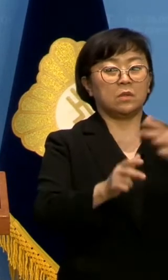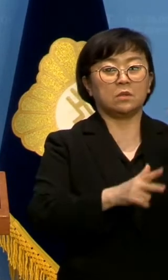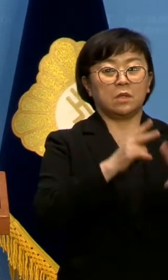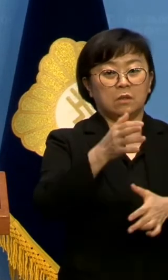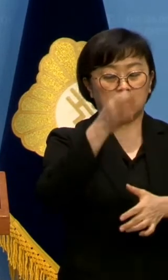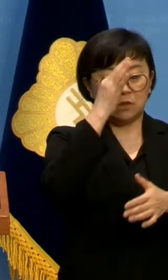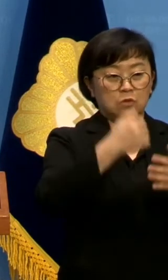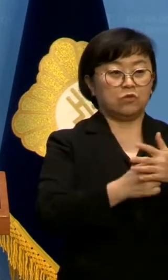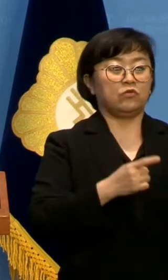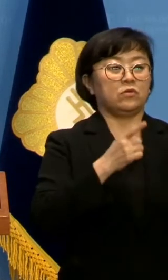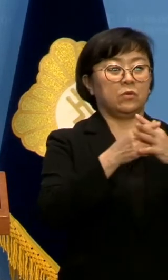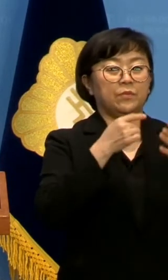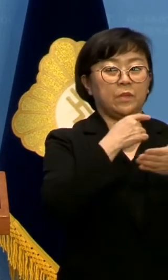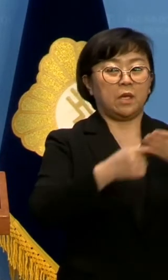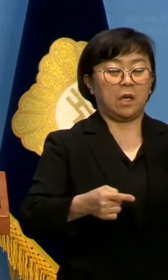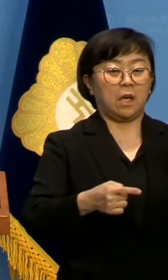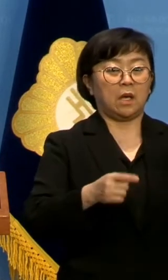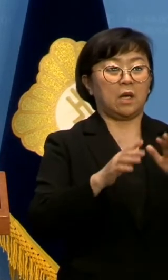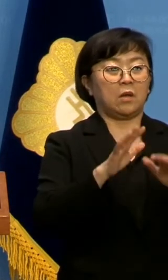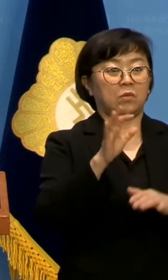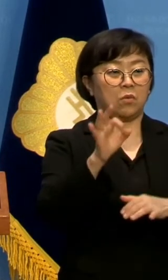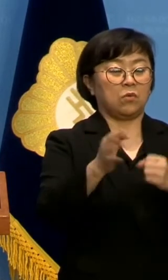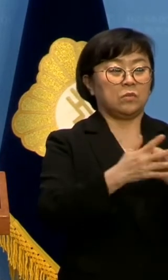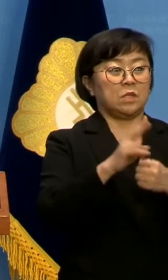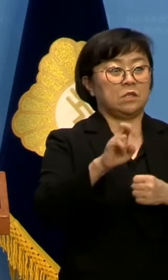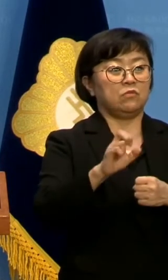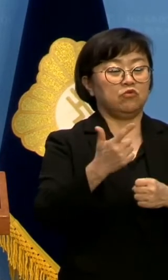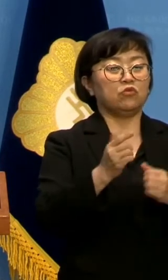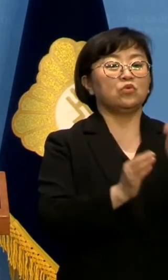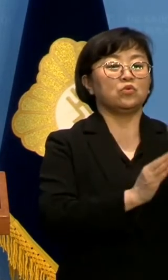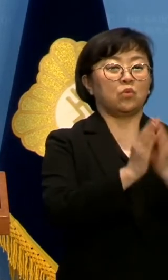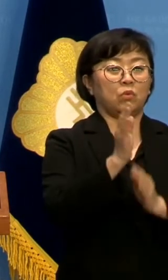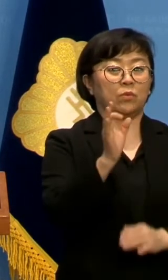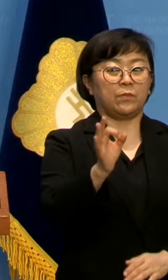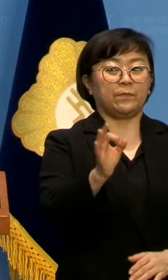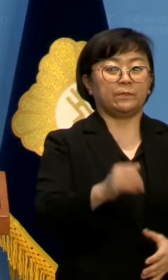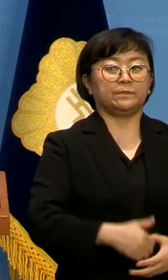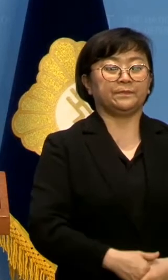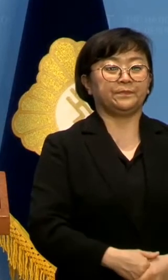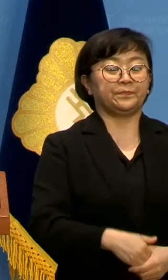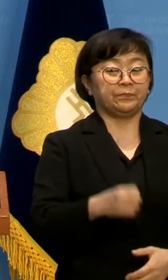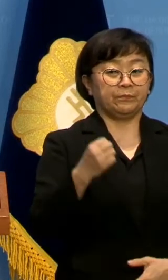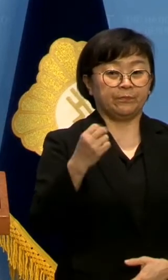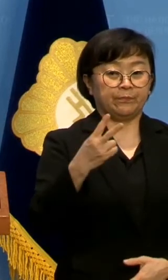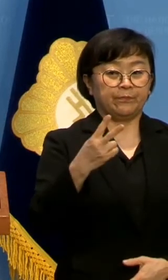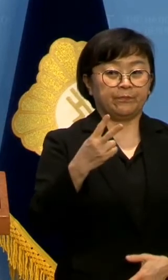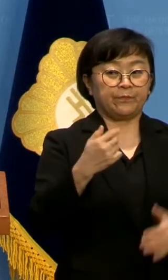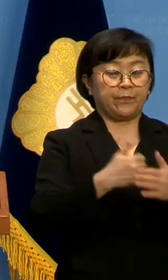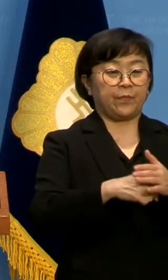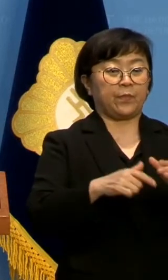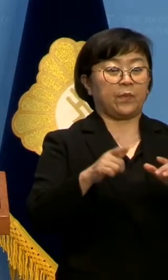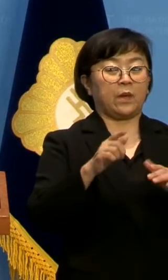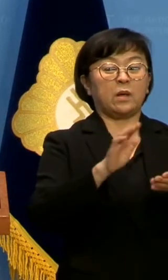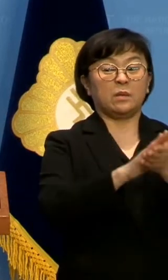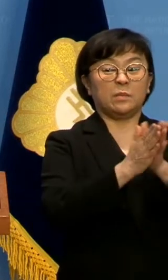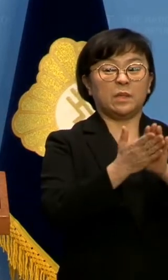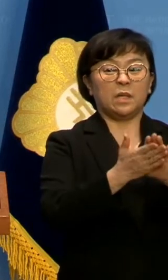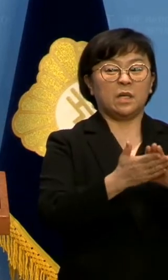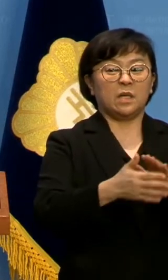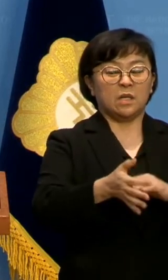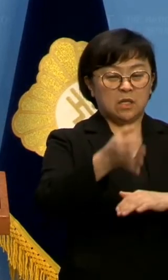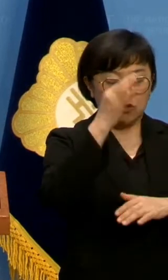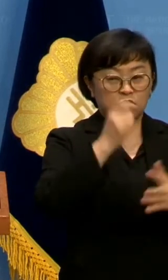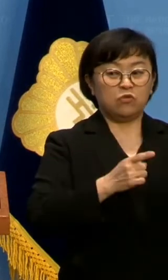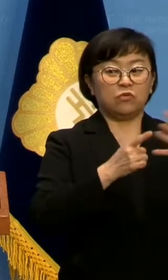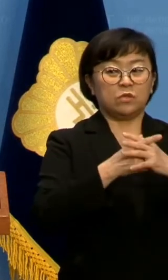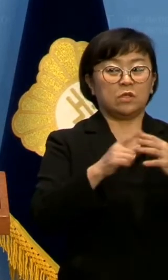기술 유출로 인한 피해액은 자그마치 26조 원 이상입니다. 뿐만 아닙니다. 급격하게 증가하는 기술